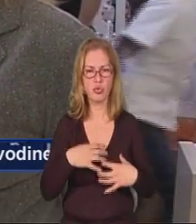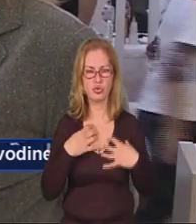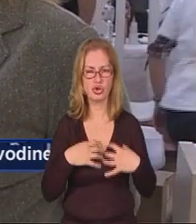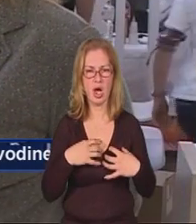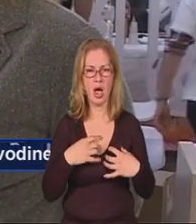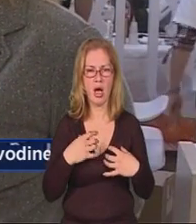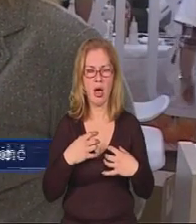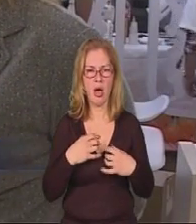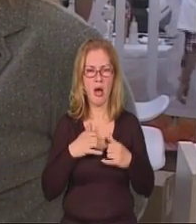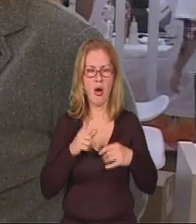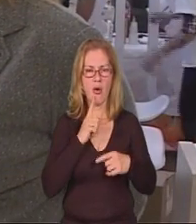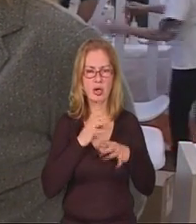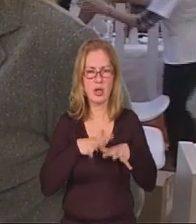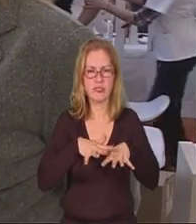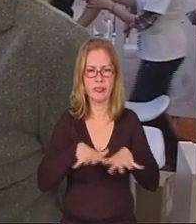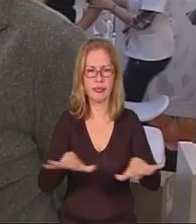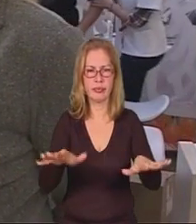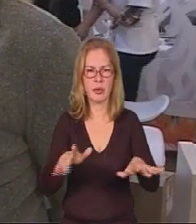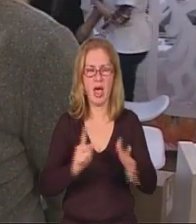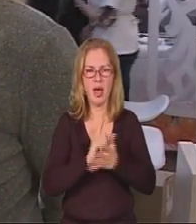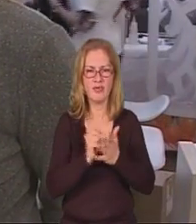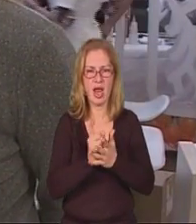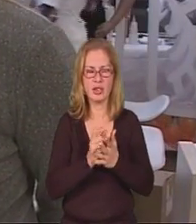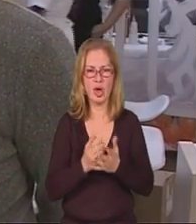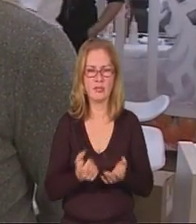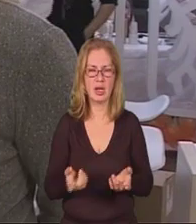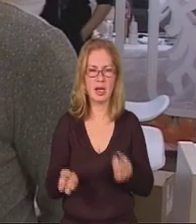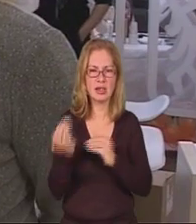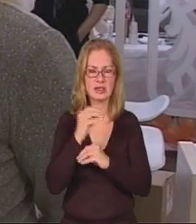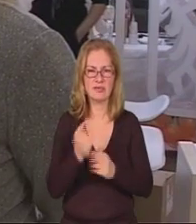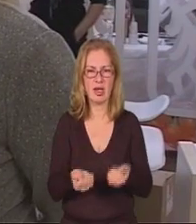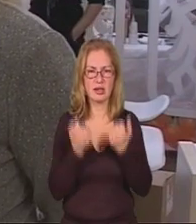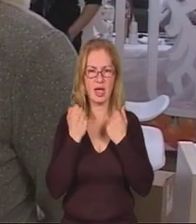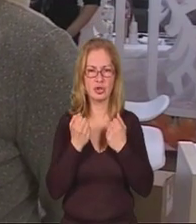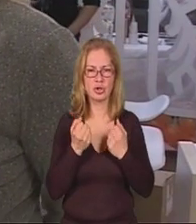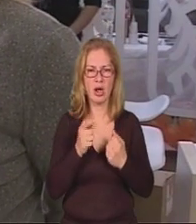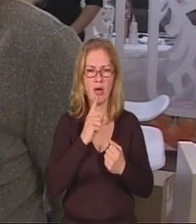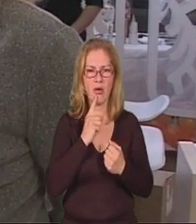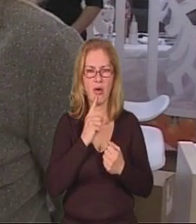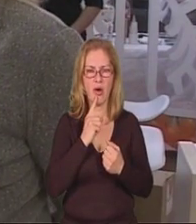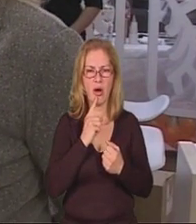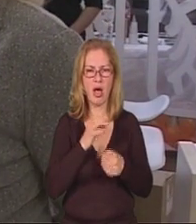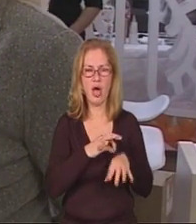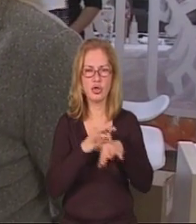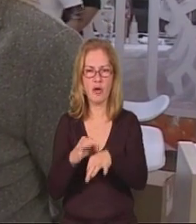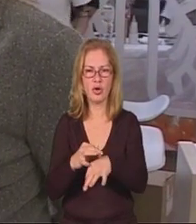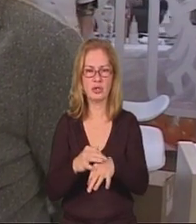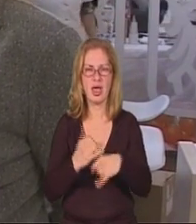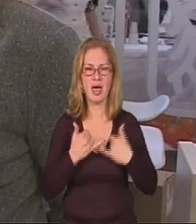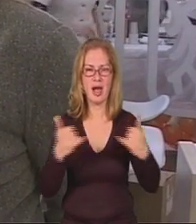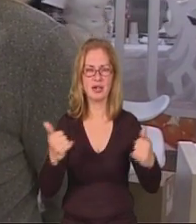bolesti pluća, progresivnoj, što znači da se vremenom razvija i da postaje sve teža, koja dovodi do